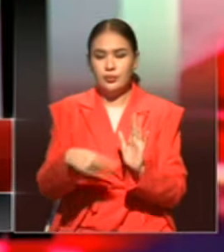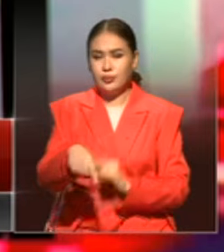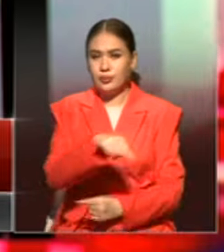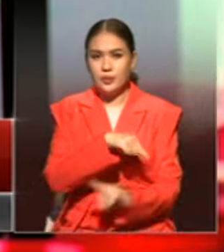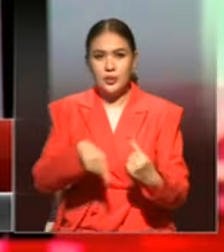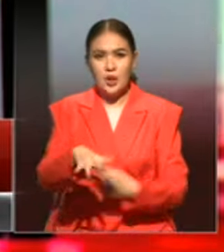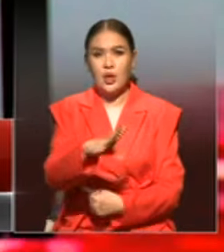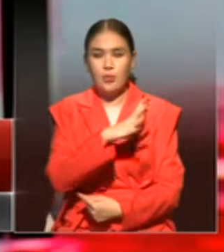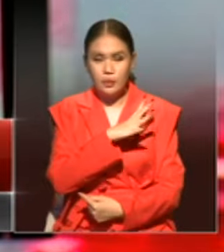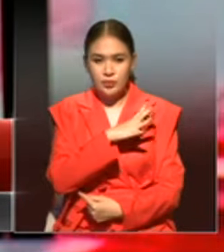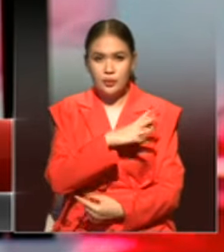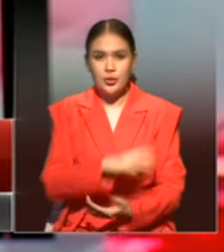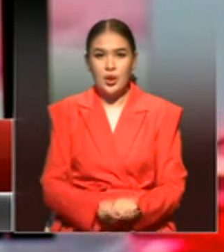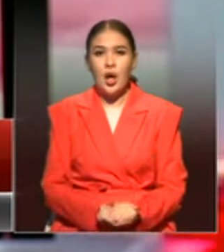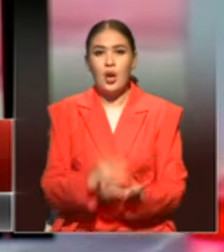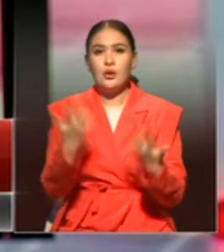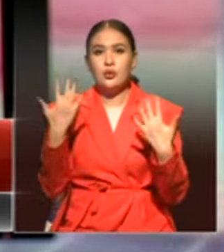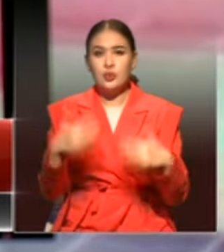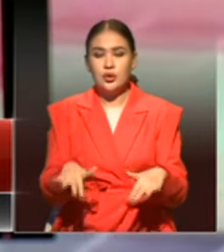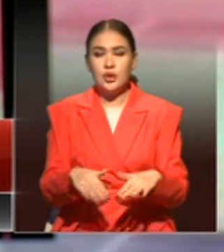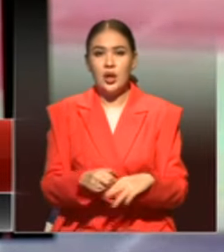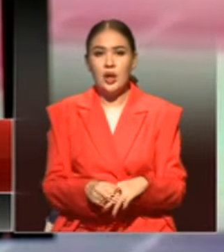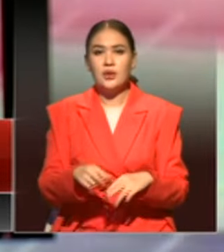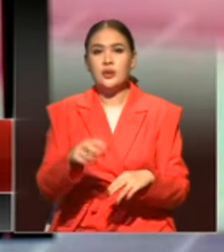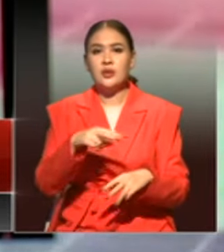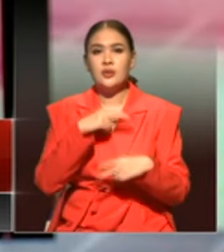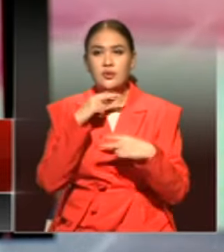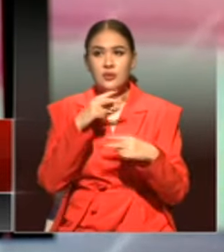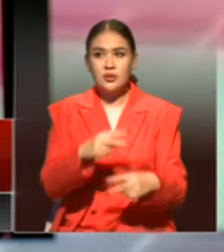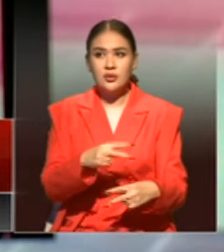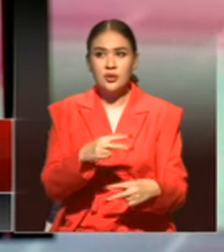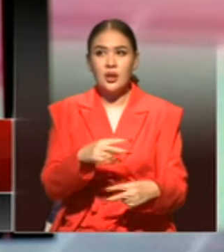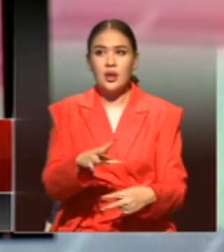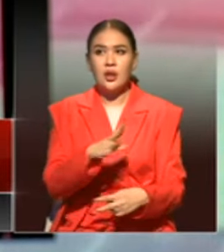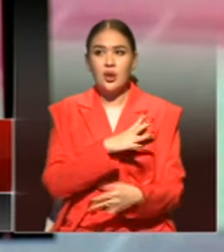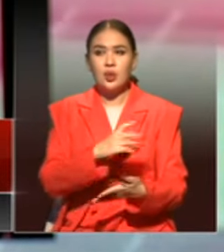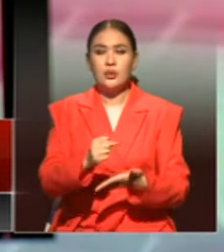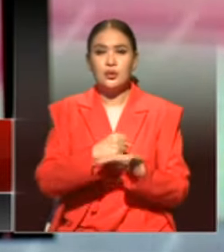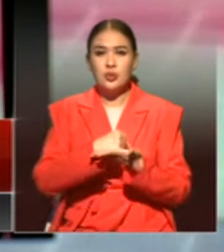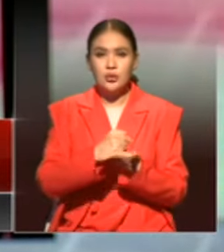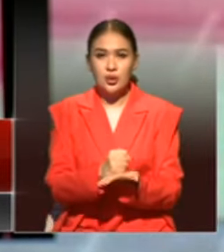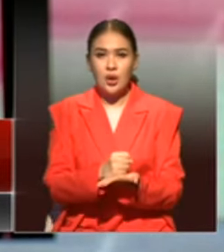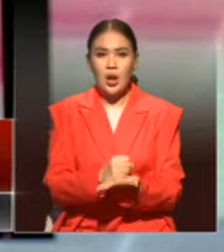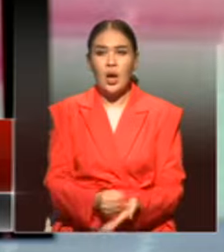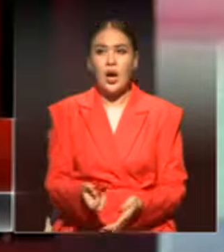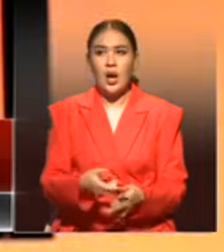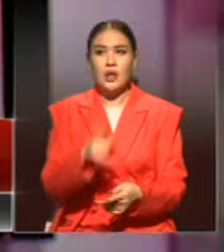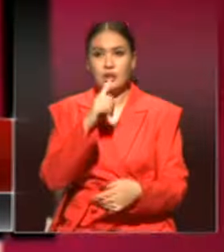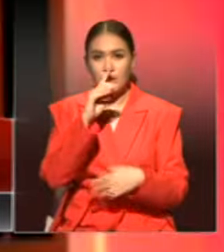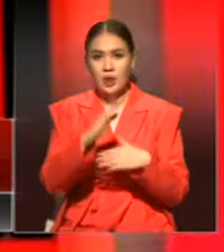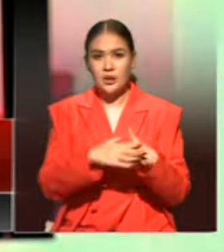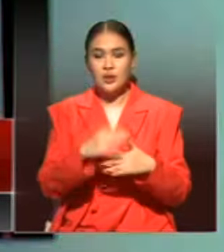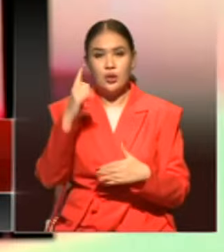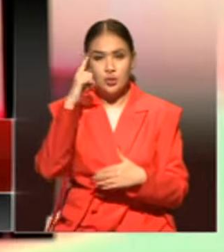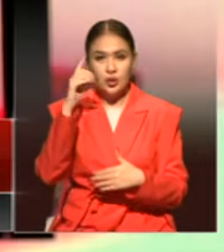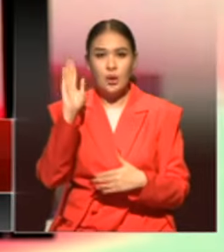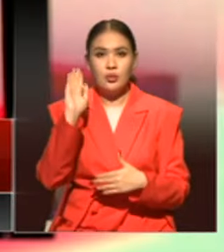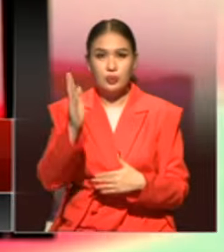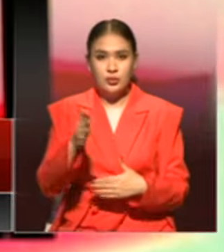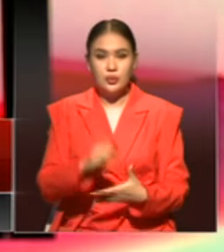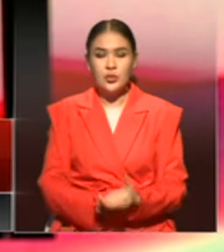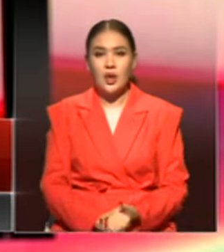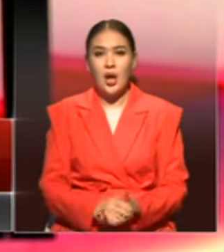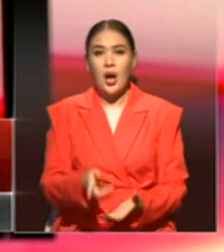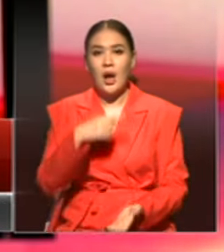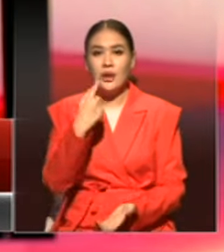мырза айтпақшы, ол уже утверждённый дейді ғой, иә, уже утверждённый болды, алашса осы жақын арада болып қалады деп ойлаймын. Өйткені жаңа